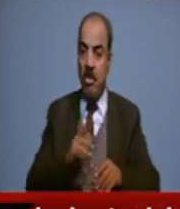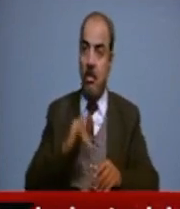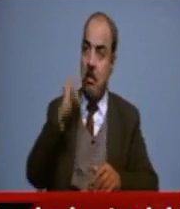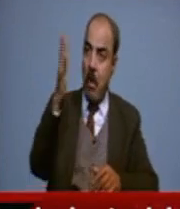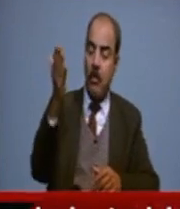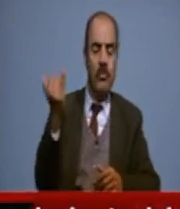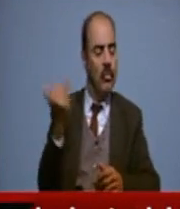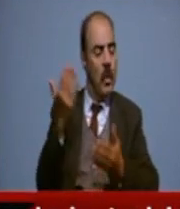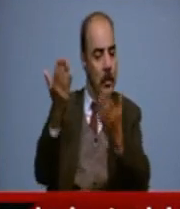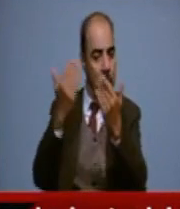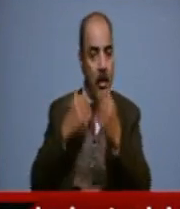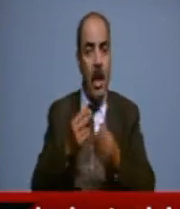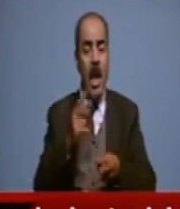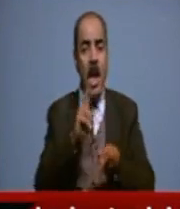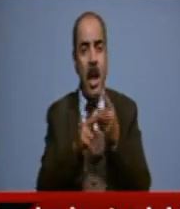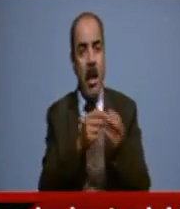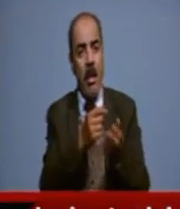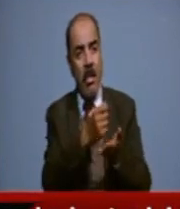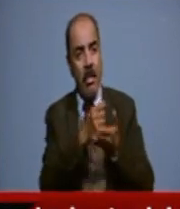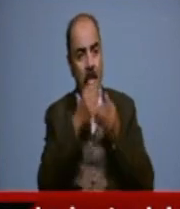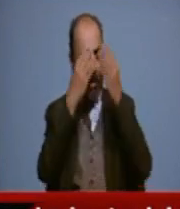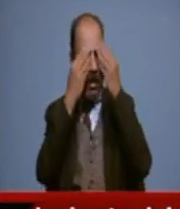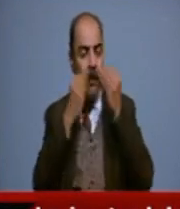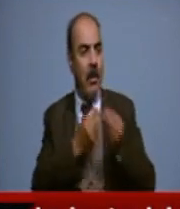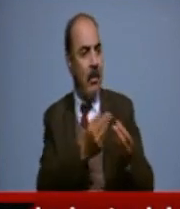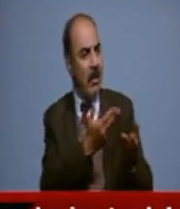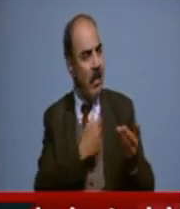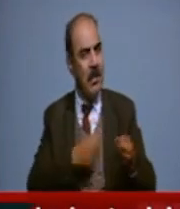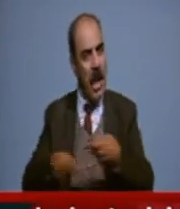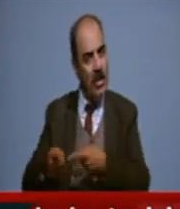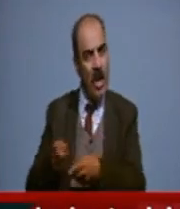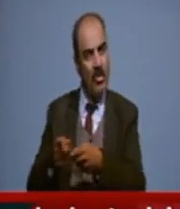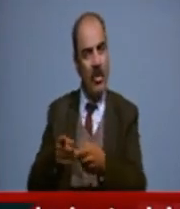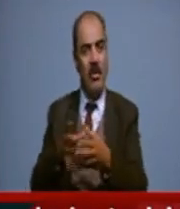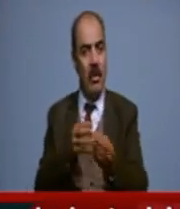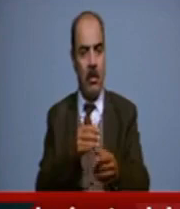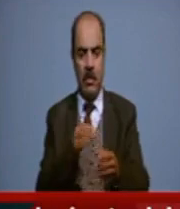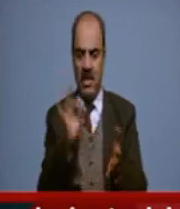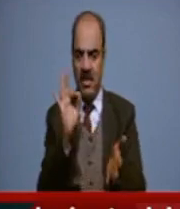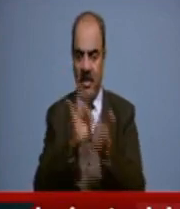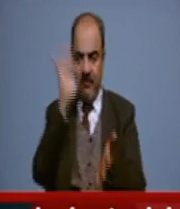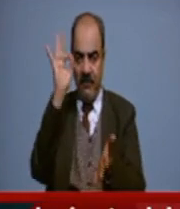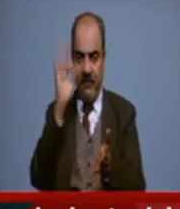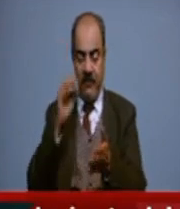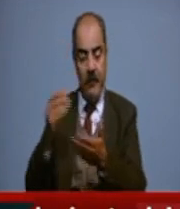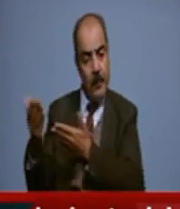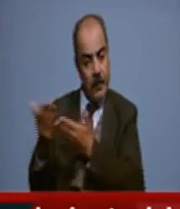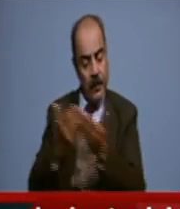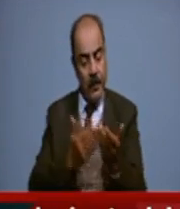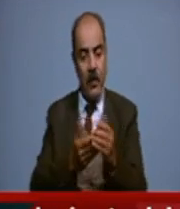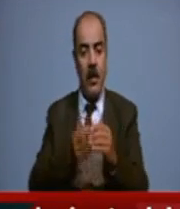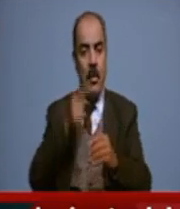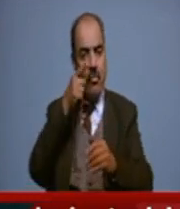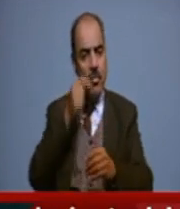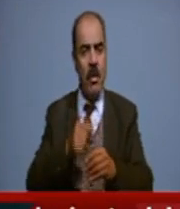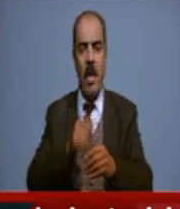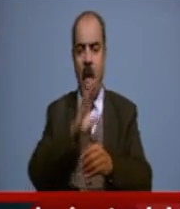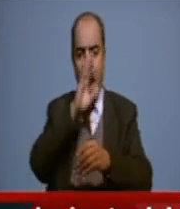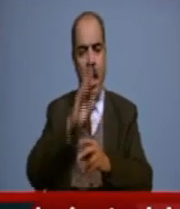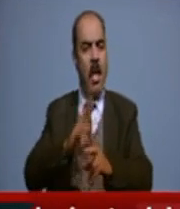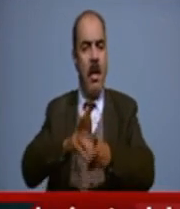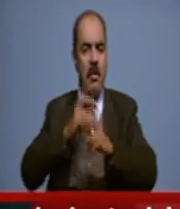تتلقى ولا تحاول ان تزايد لكي تتلقى شيء في دعم هذا التواجد،